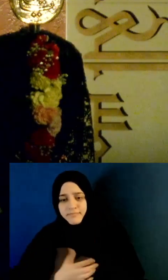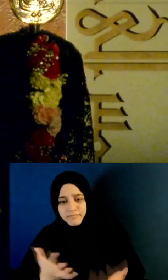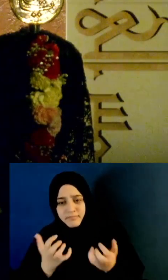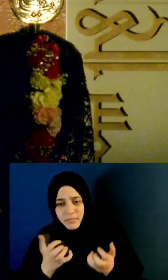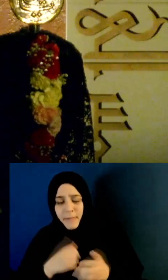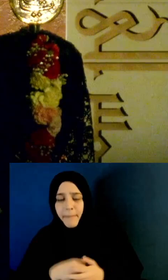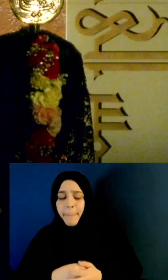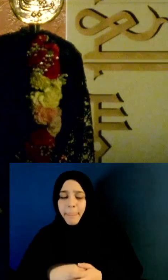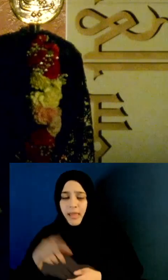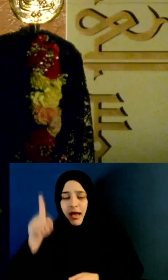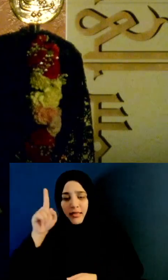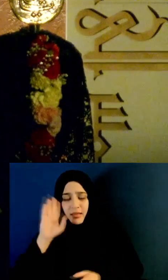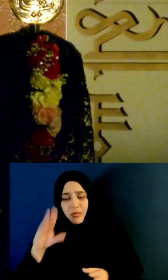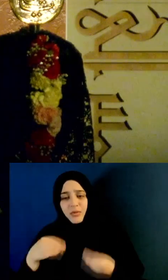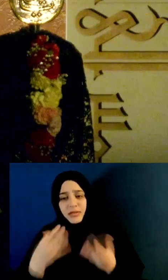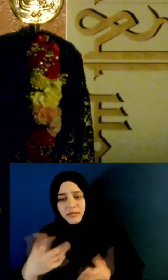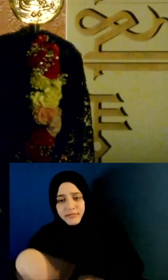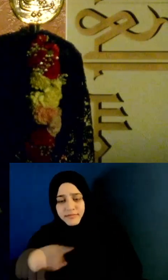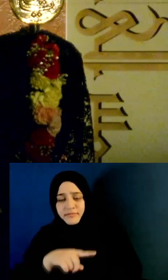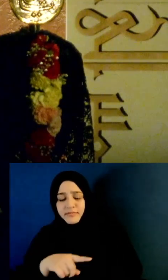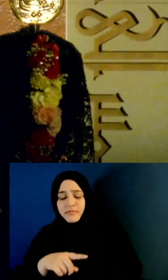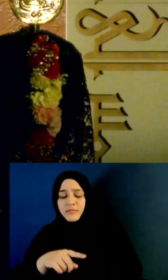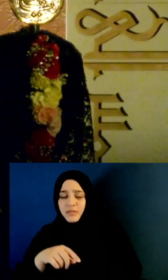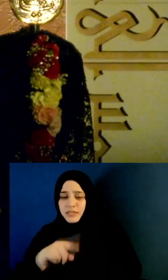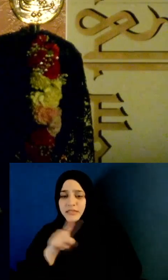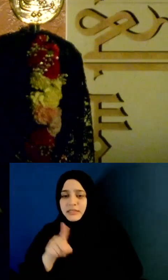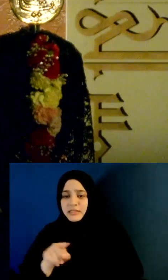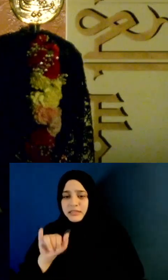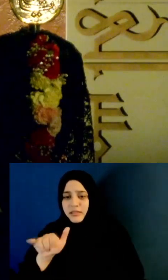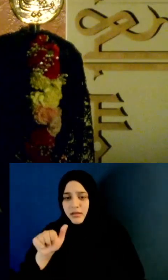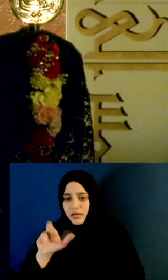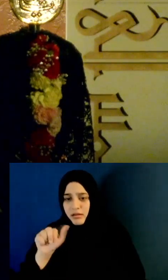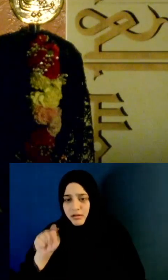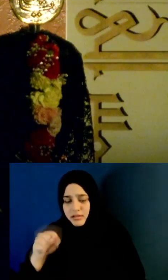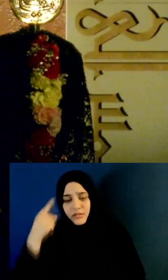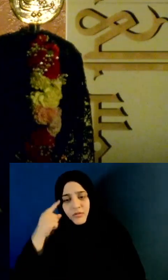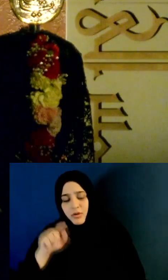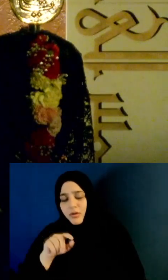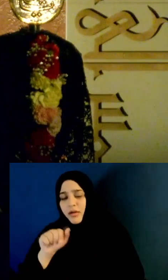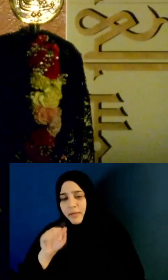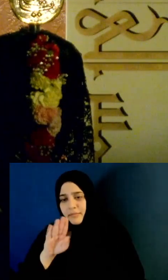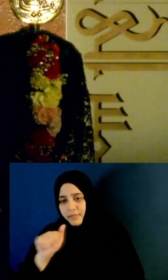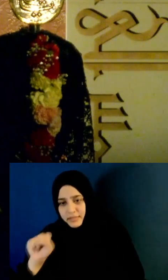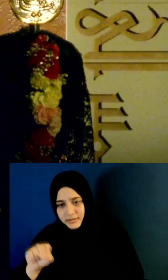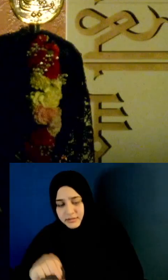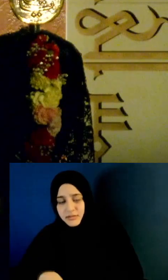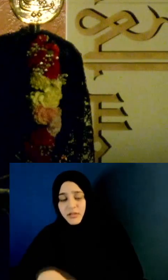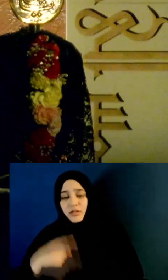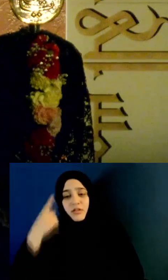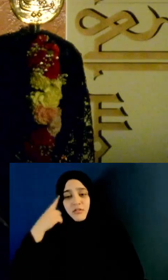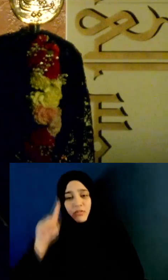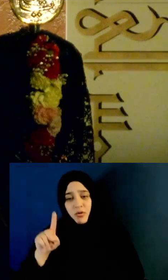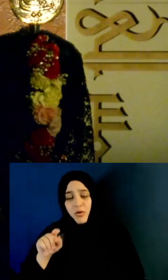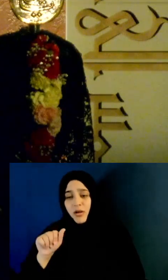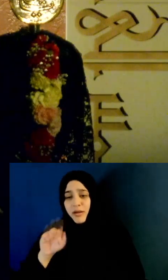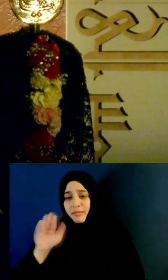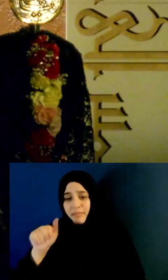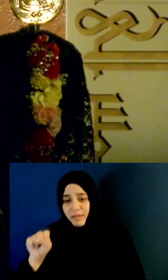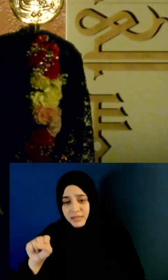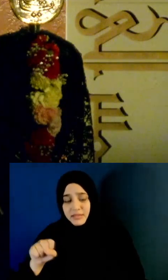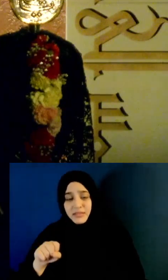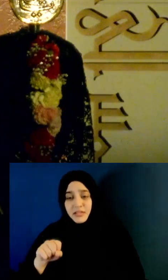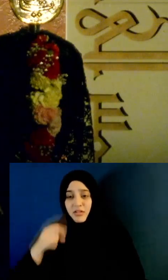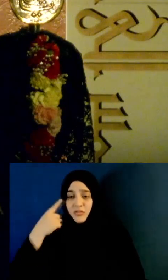عليه السلام مرضى of مؤمنين and مؤمنات بحق عباس عليه السلام. May Allah cure them,